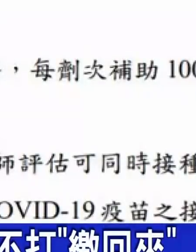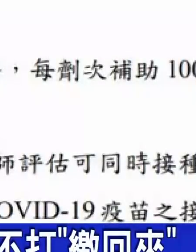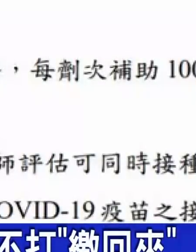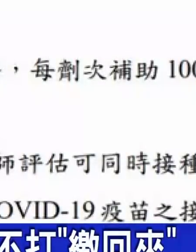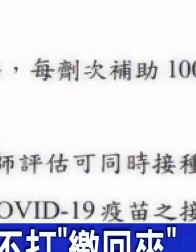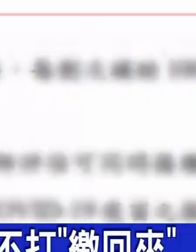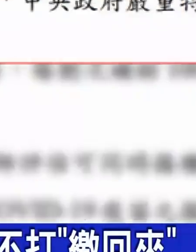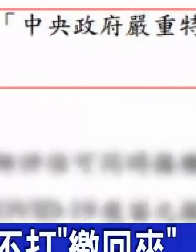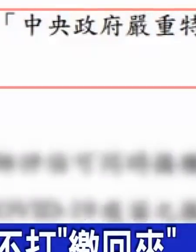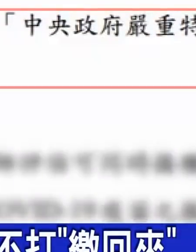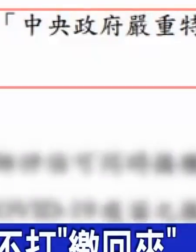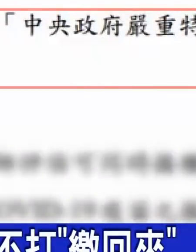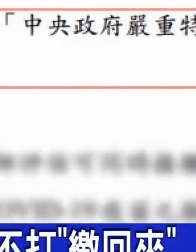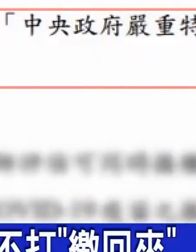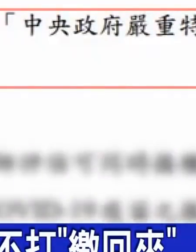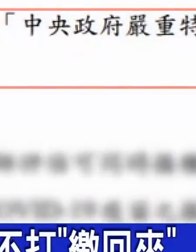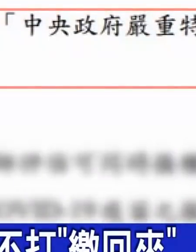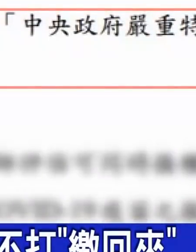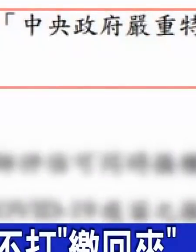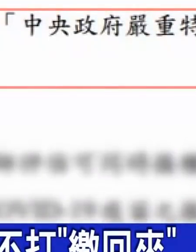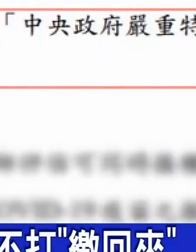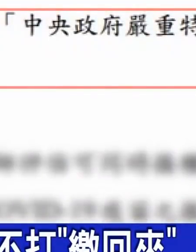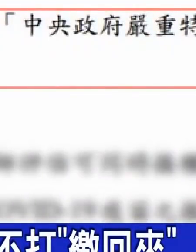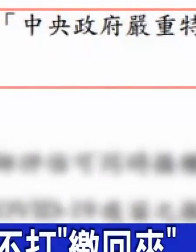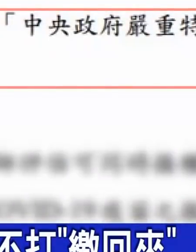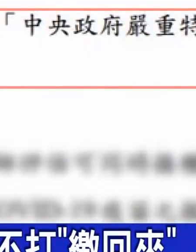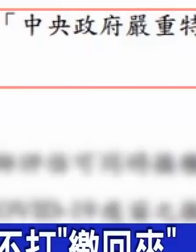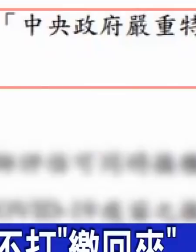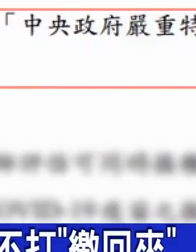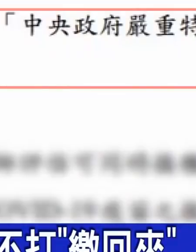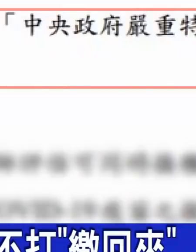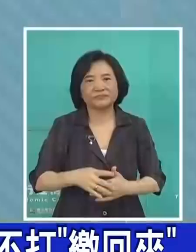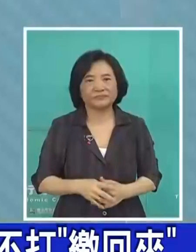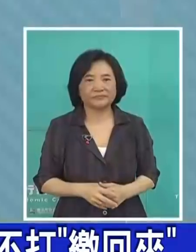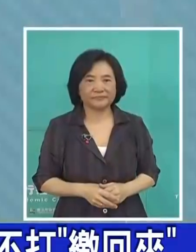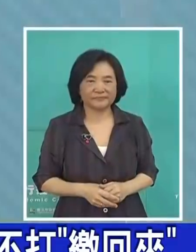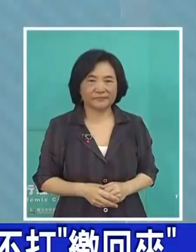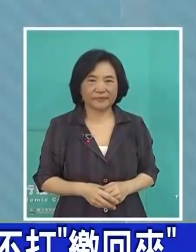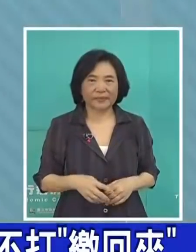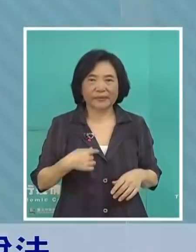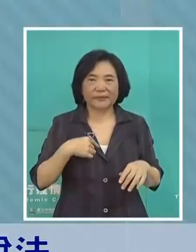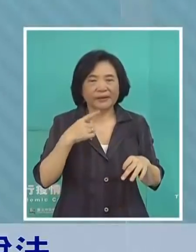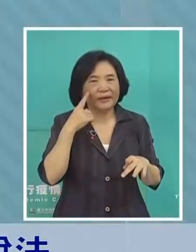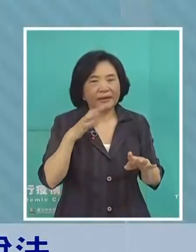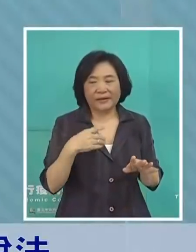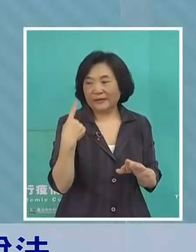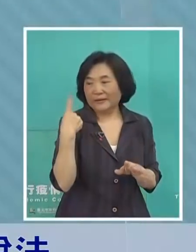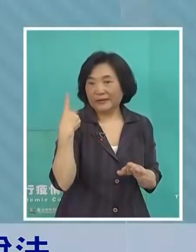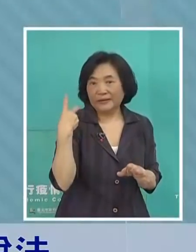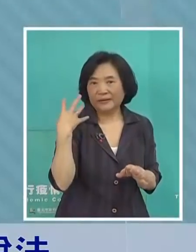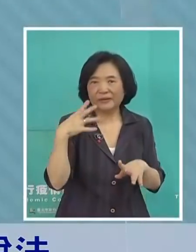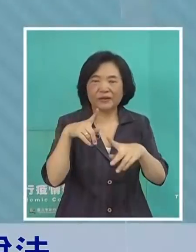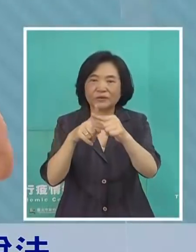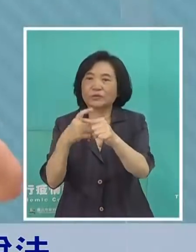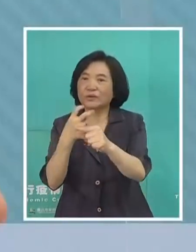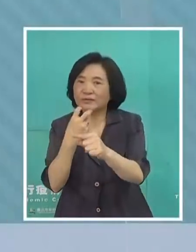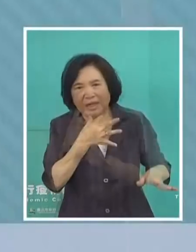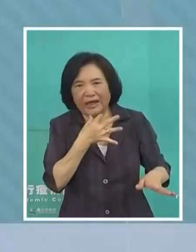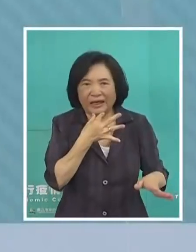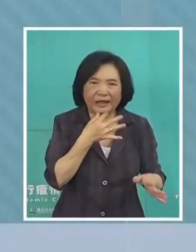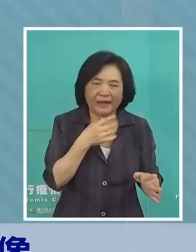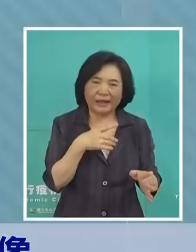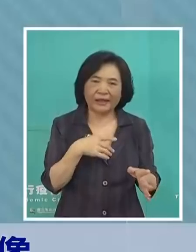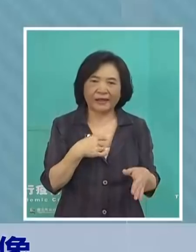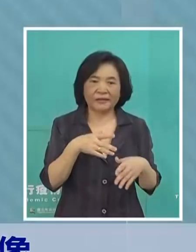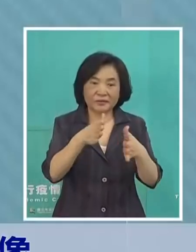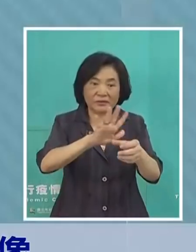预算书，质疑中央编的根本是接种处置费，而不是挂号费。 这几天好像中央的说法已经变了好几次，